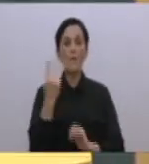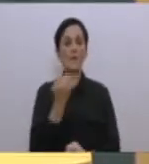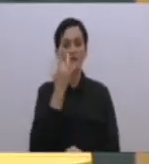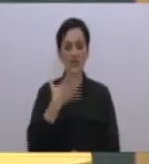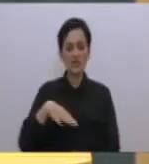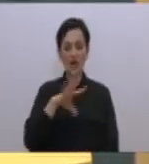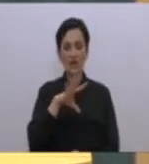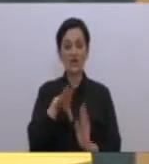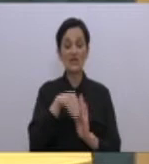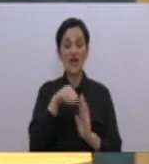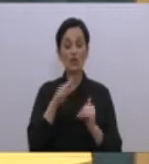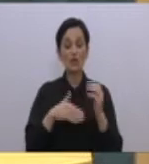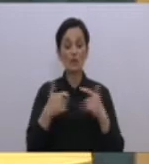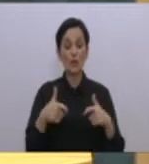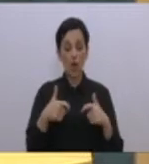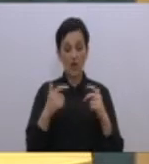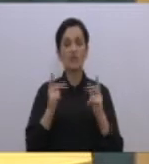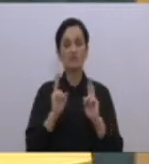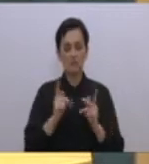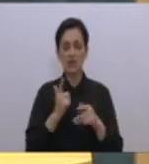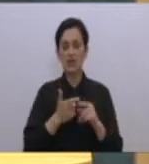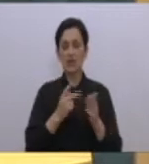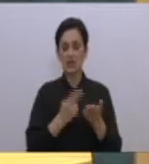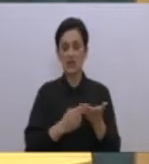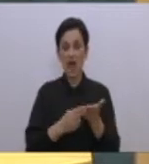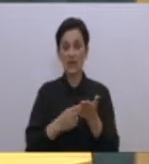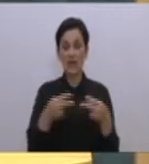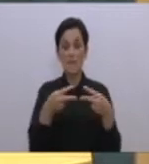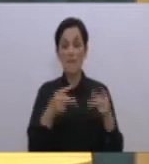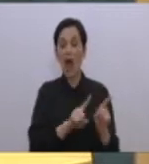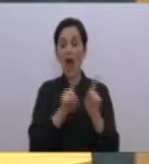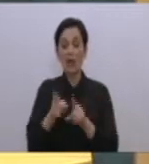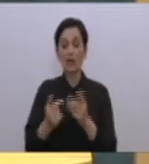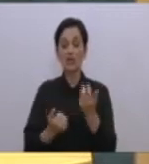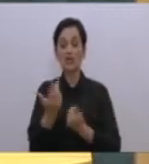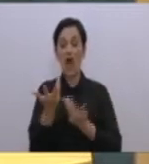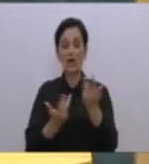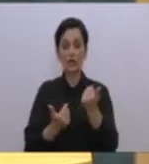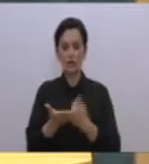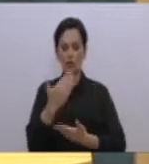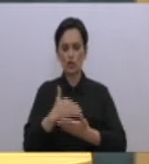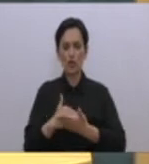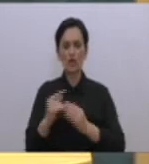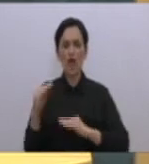საქართველოს საარჩევნო პრაქტიკაში დადასტურდა, რომ პარალელური დათვლის შედეგები, რომელზეც